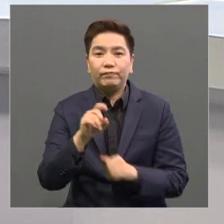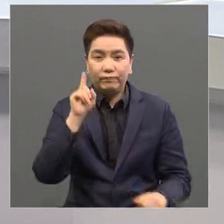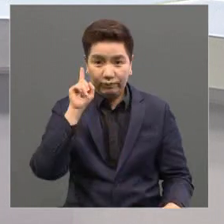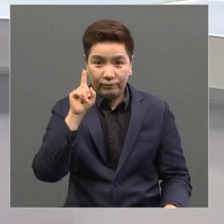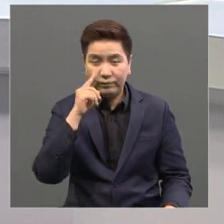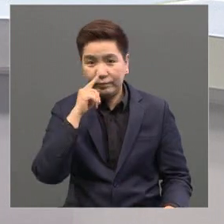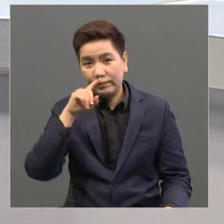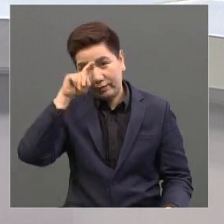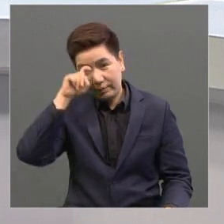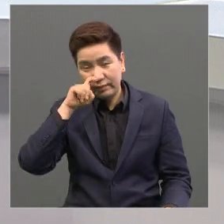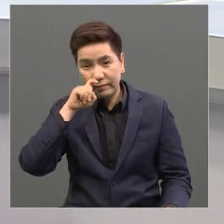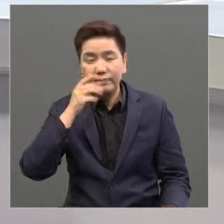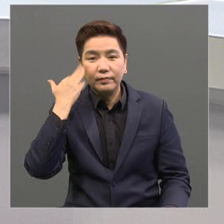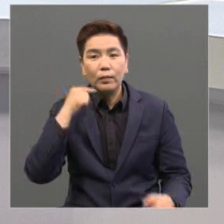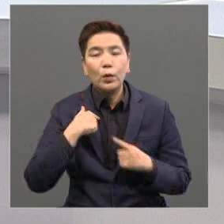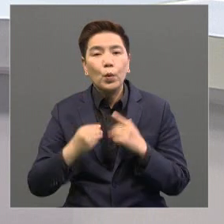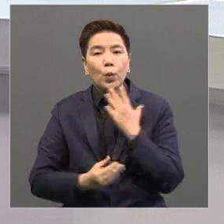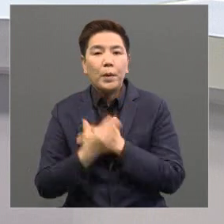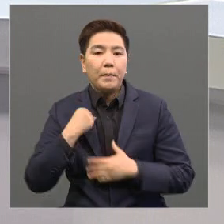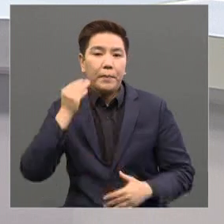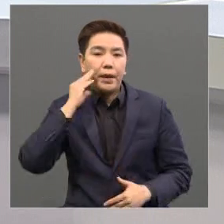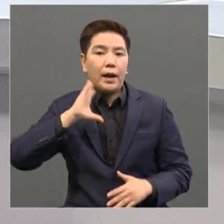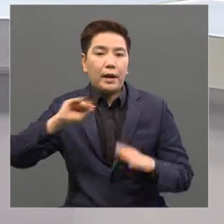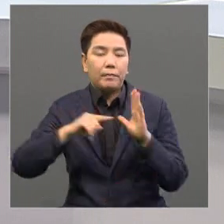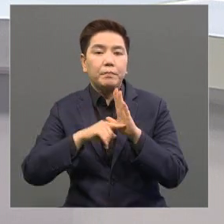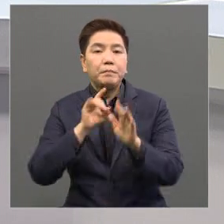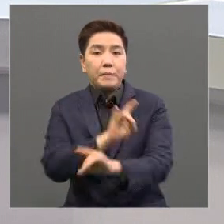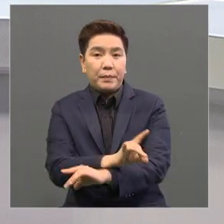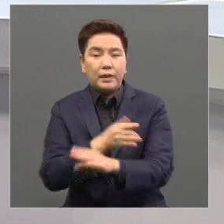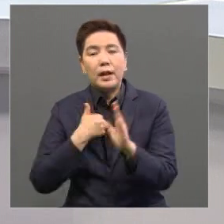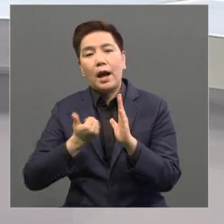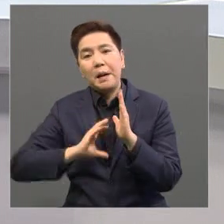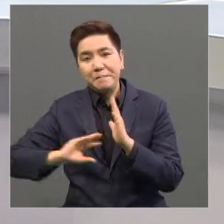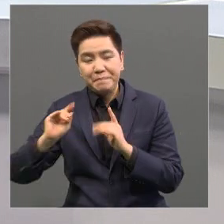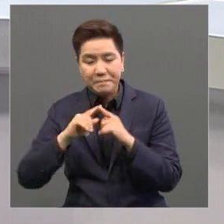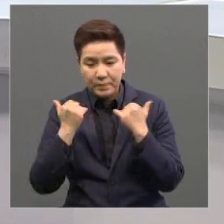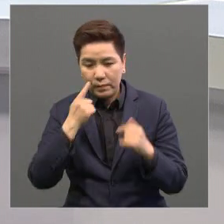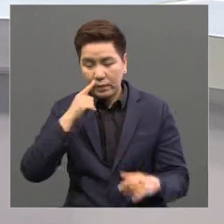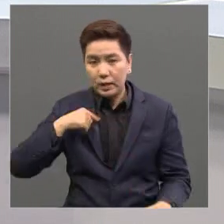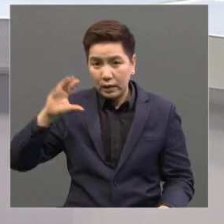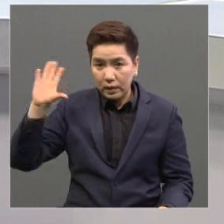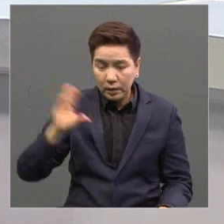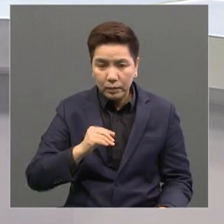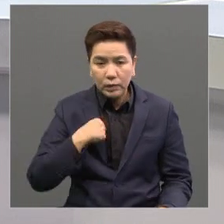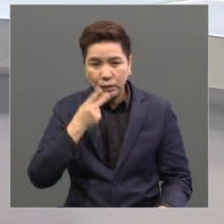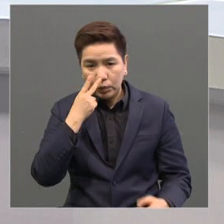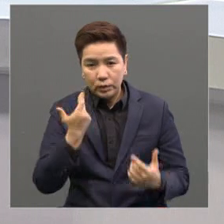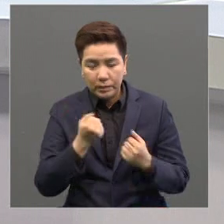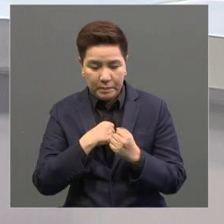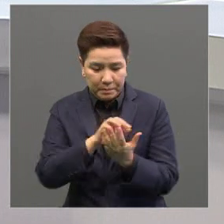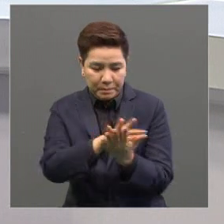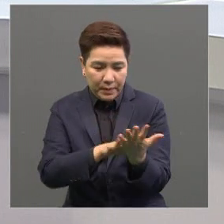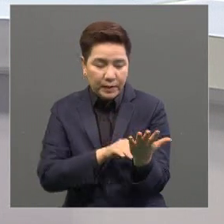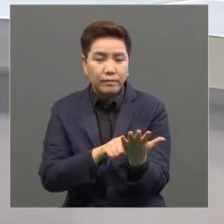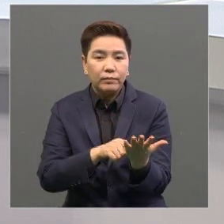คือเมื่อช่วงสุดสัปดาห์ที่ผ่านมามีโอกาสเดินทางกลับบ้านที่ชะอำจังหวัดเพชรบูรณ์ขากลับดิฉันก็ดูที่ Mapแล้ว